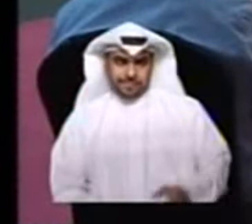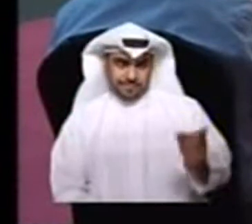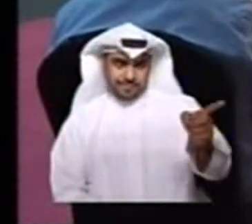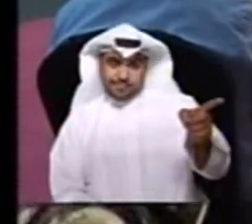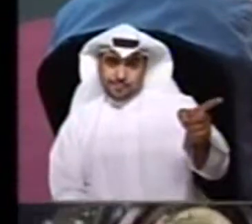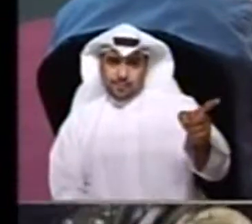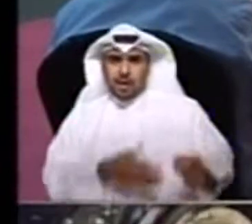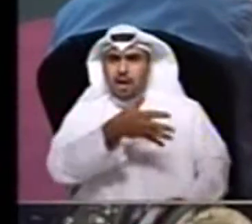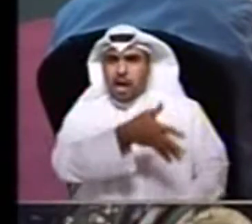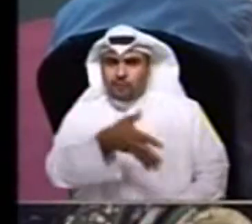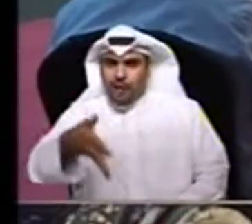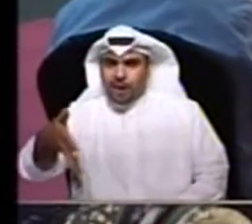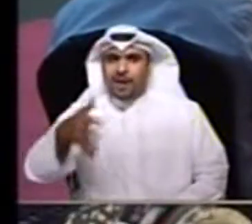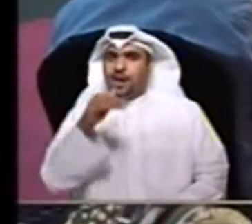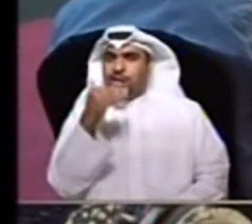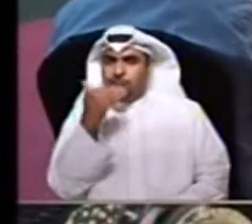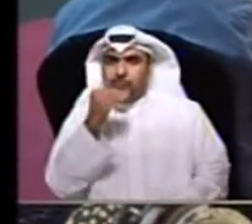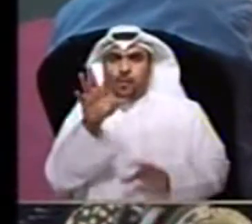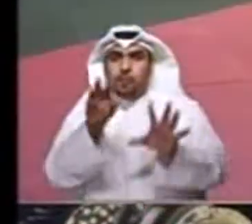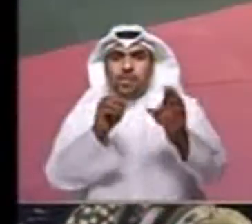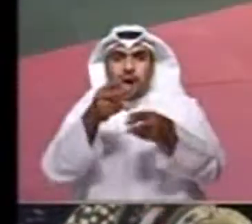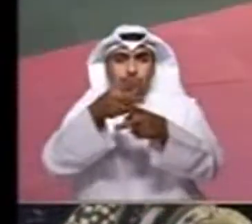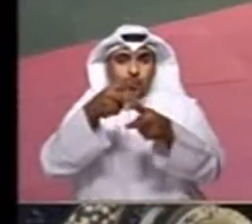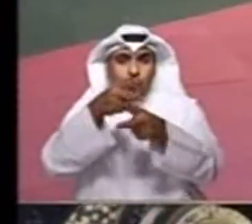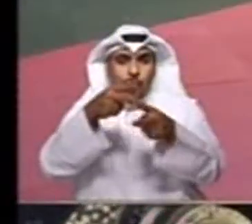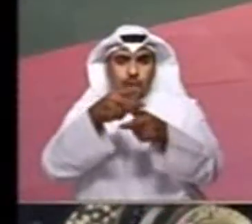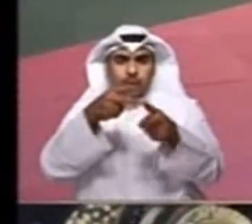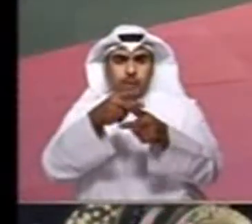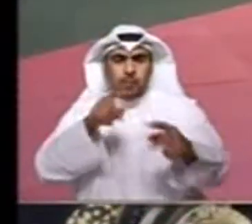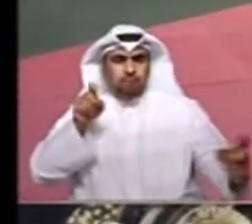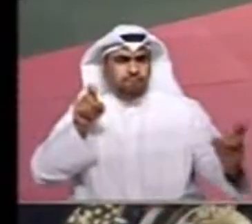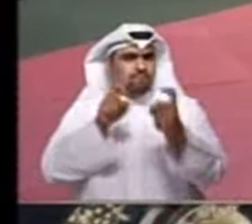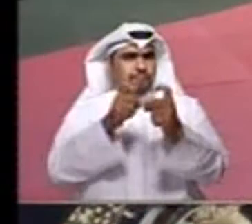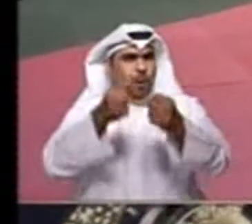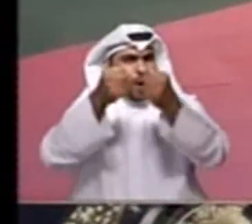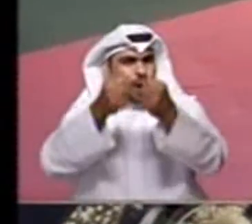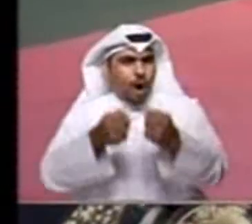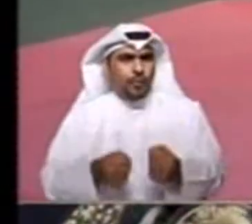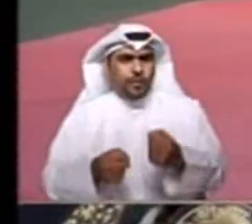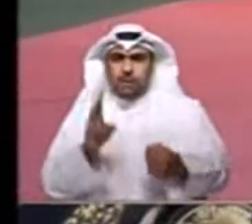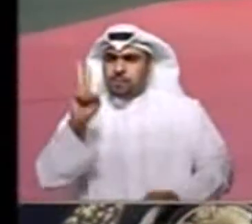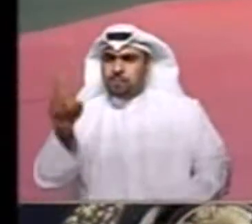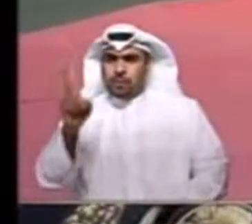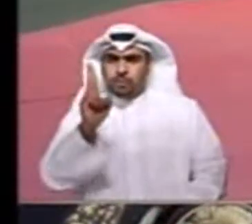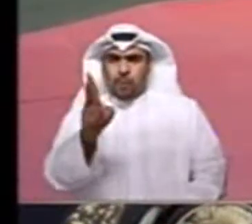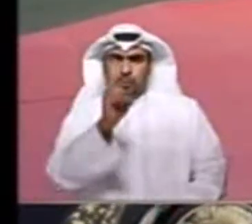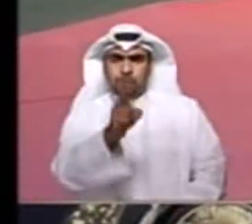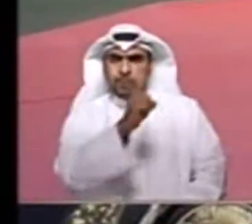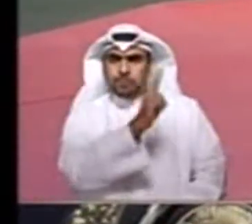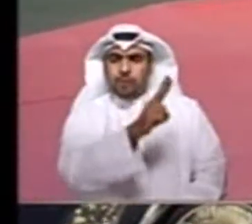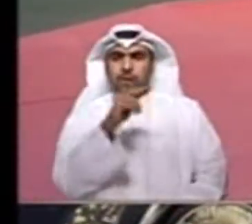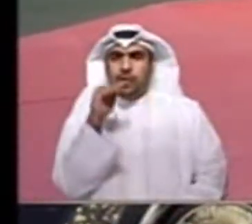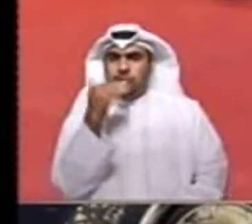منافسات صعبة خاضها منتخب الكويت في بطولة الحسن الدولية للتايكوندو مع منتخبات لها باع طويل في هذه